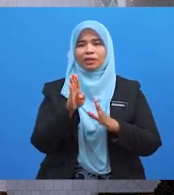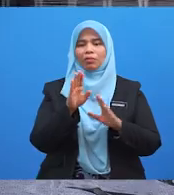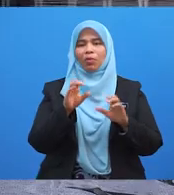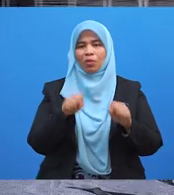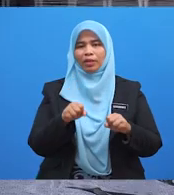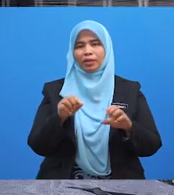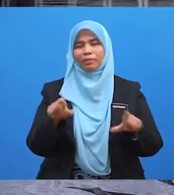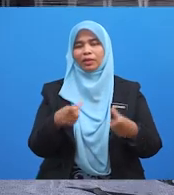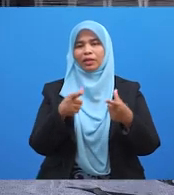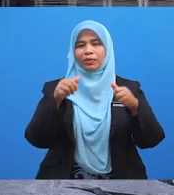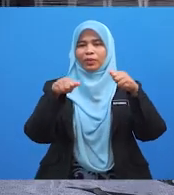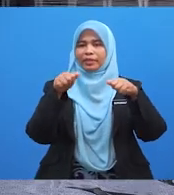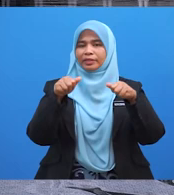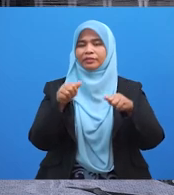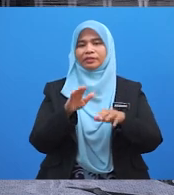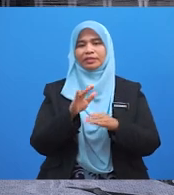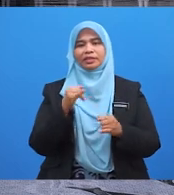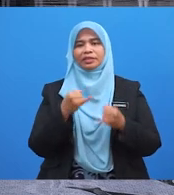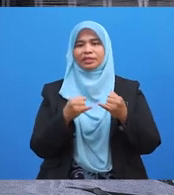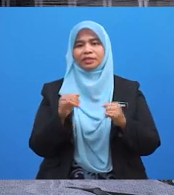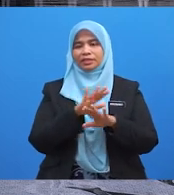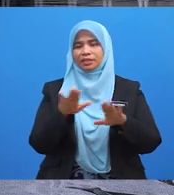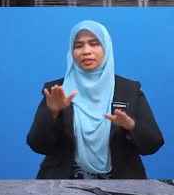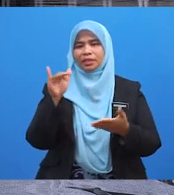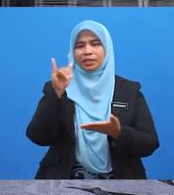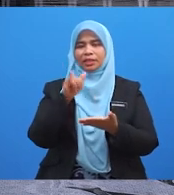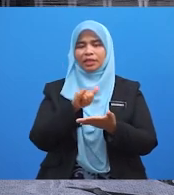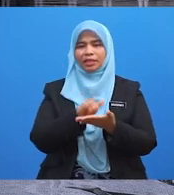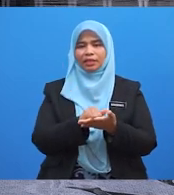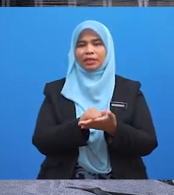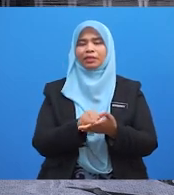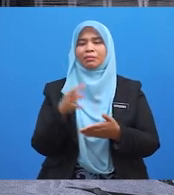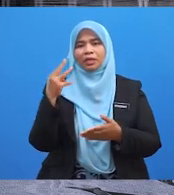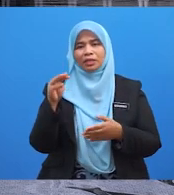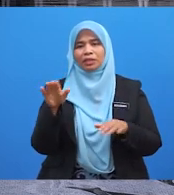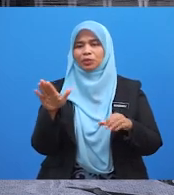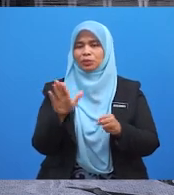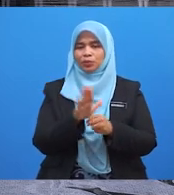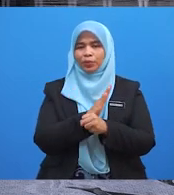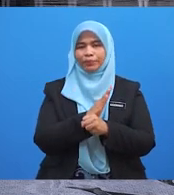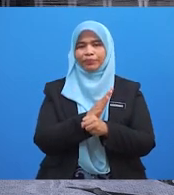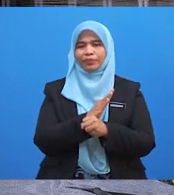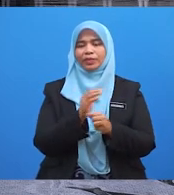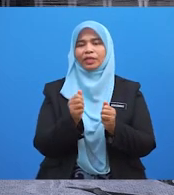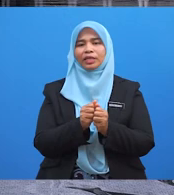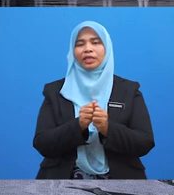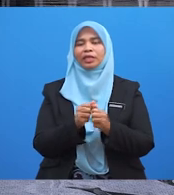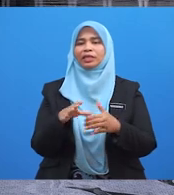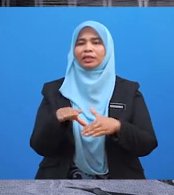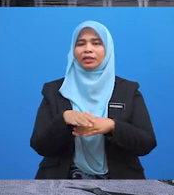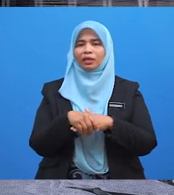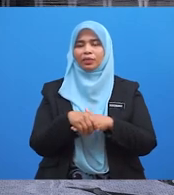adil. Jika mereka tidak yakin dengan kemampuan mereka, maka memadailah dengan